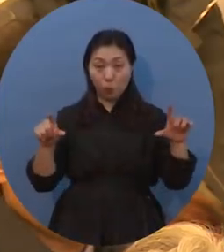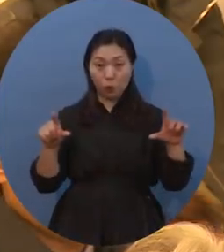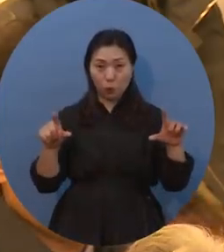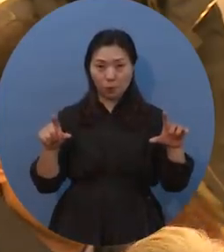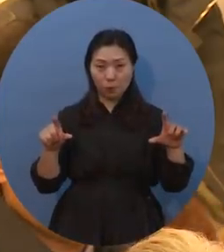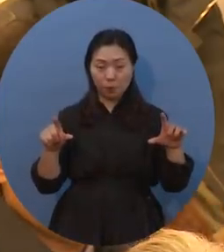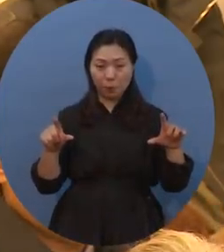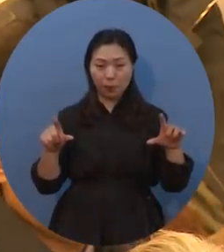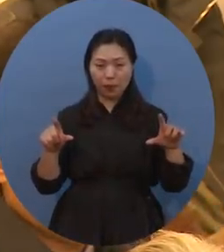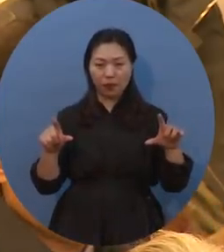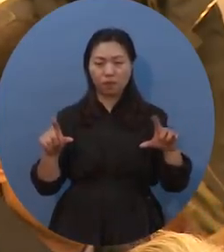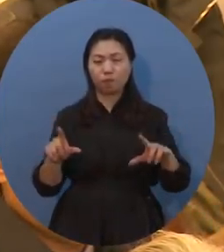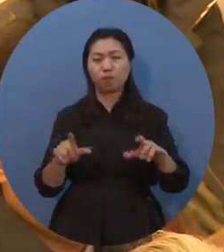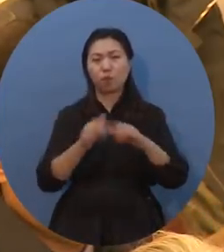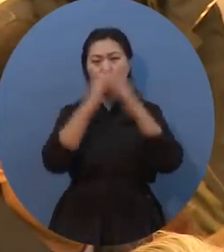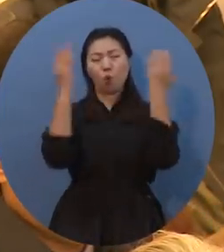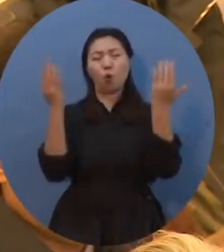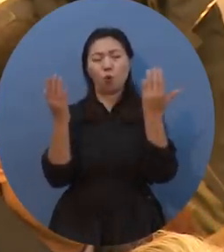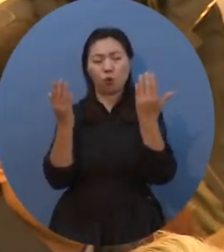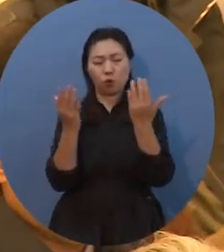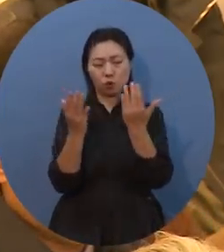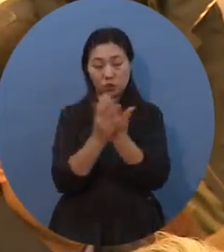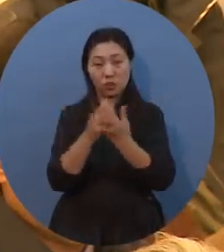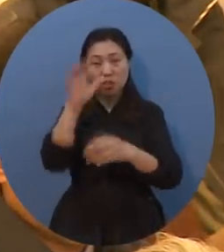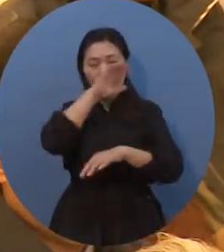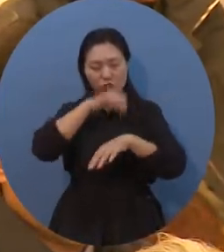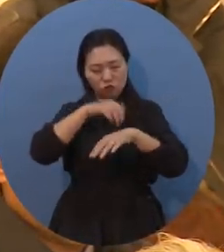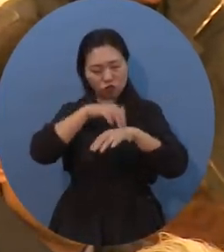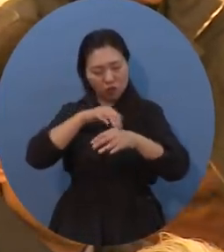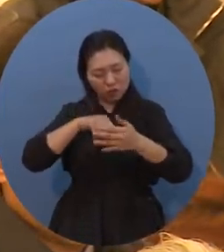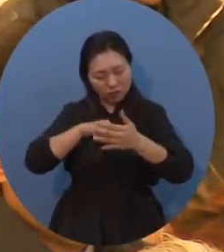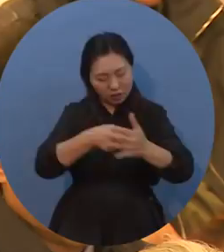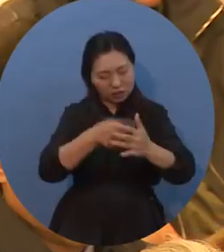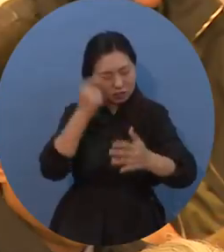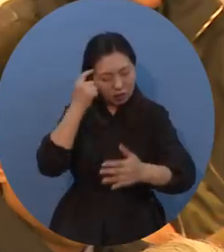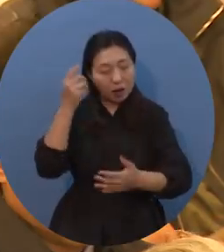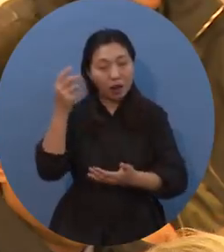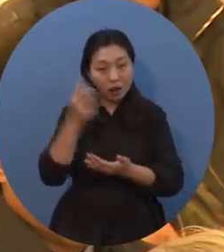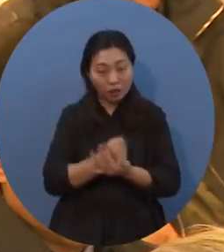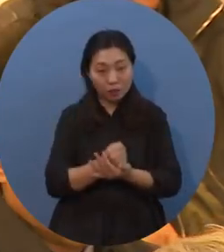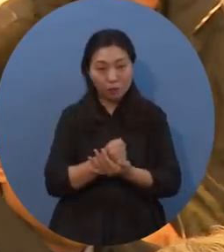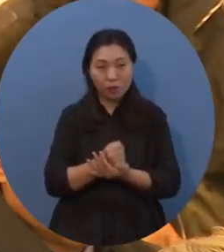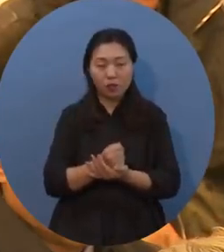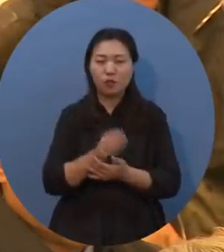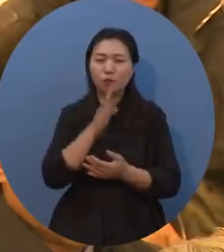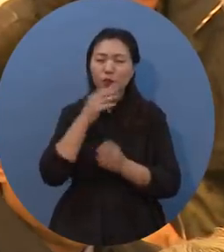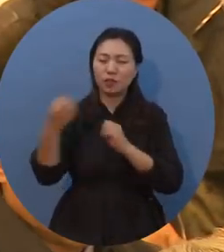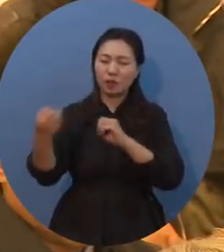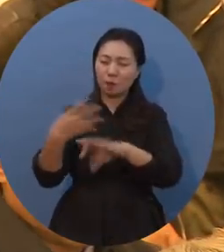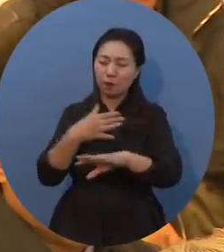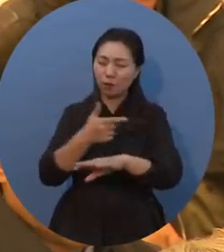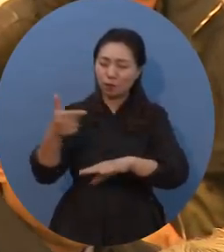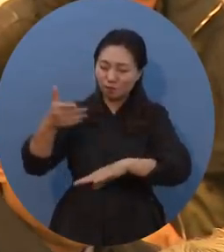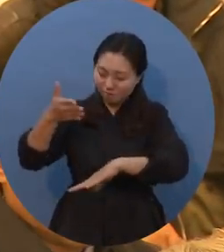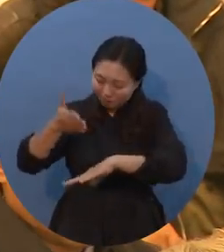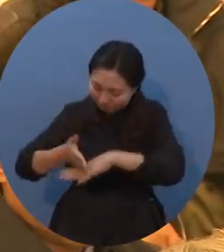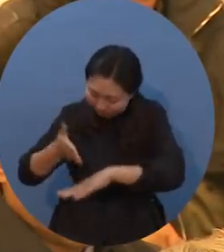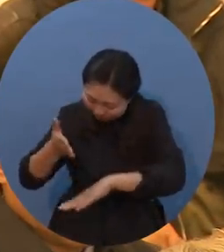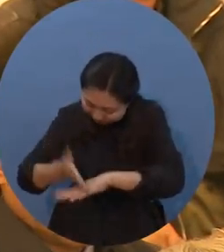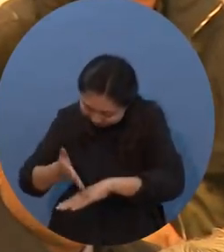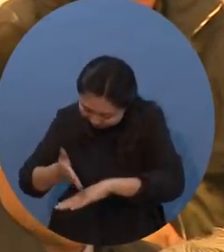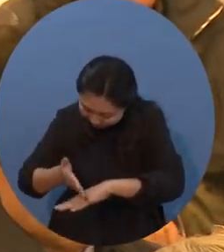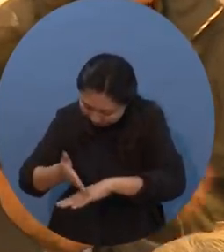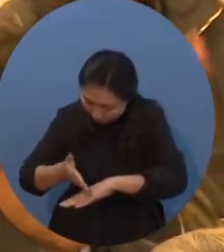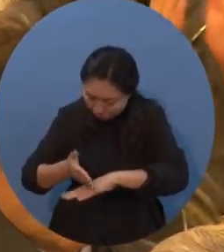이 행주사와 음흑동정 모든 게 다 수행이라는 생각이 듭니다. 정말 답변 잘 들었습니다.